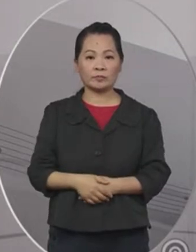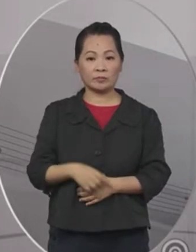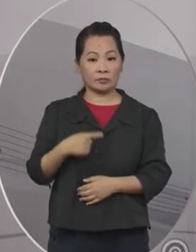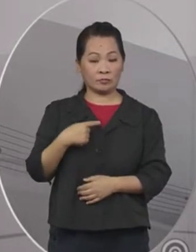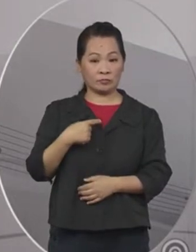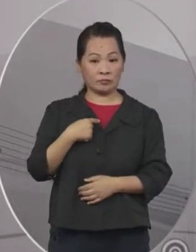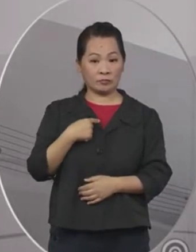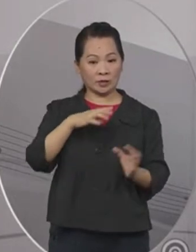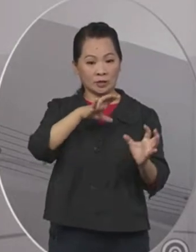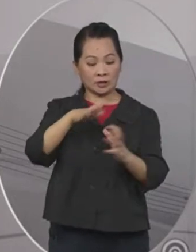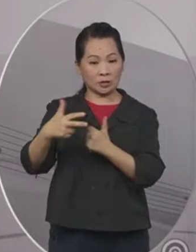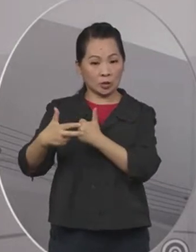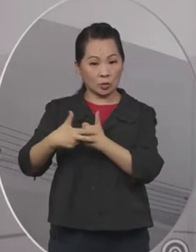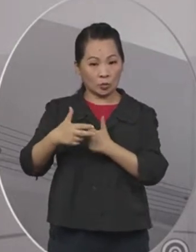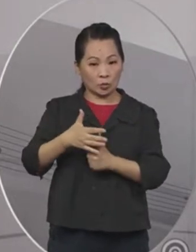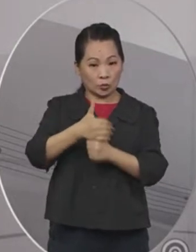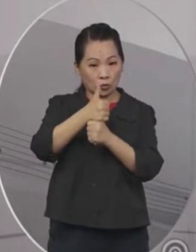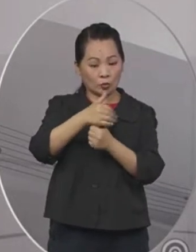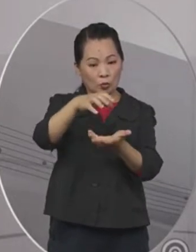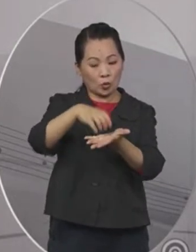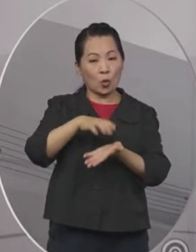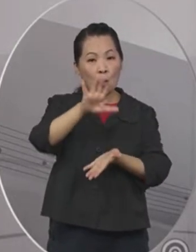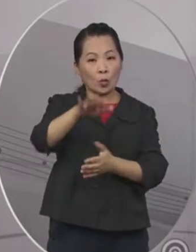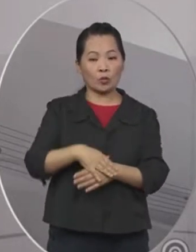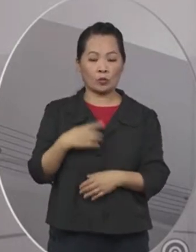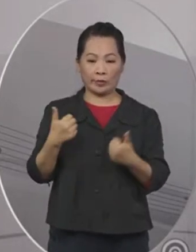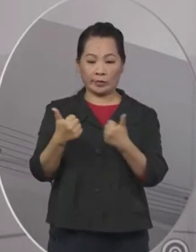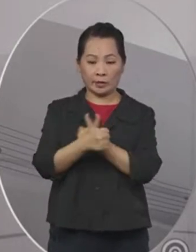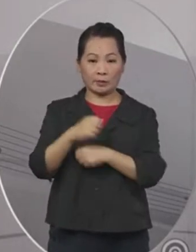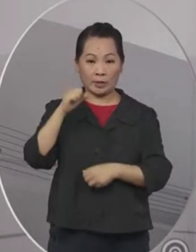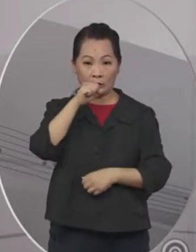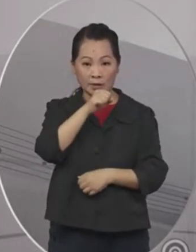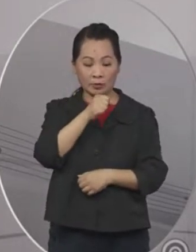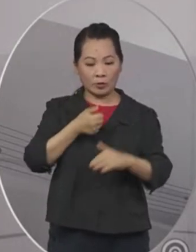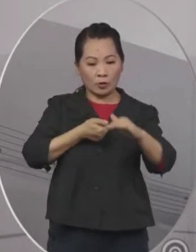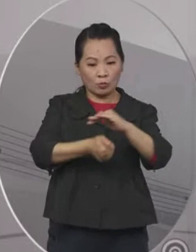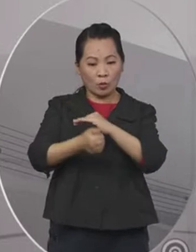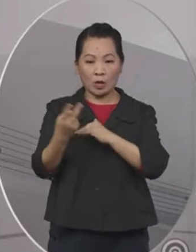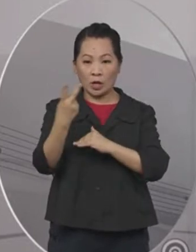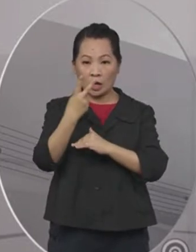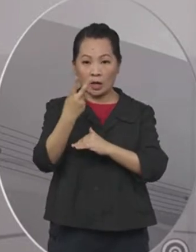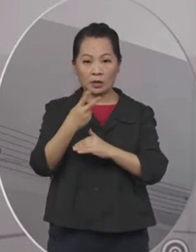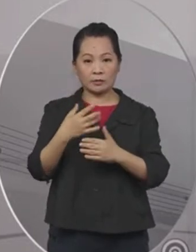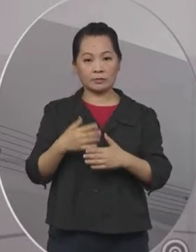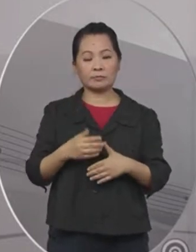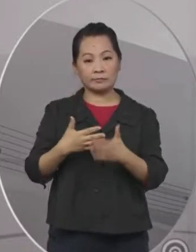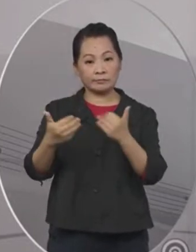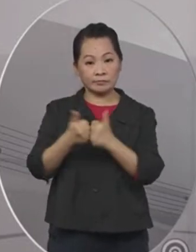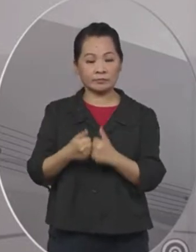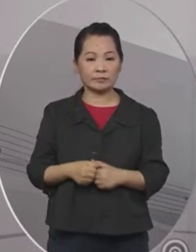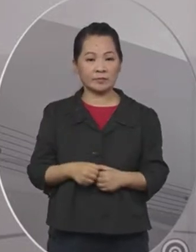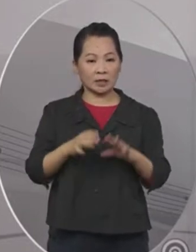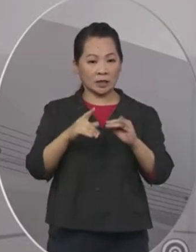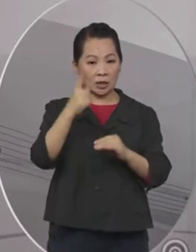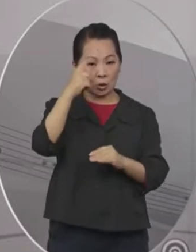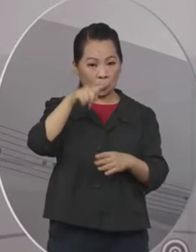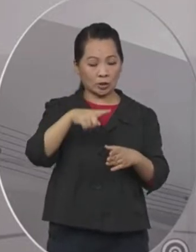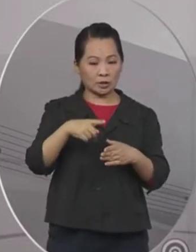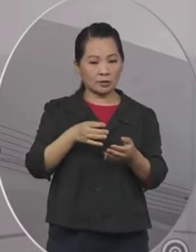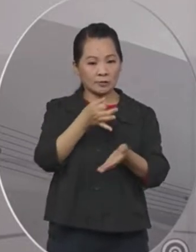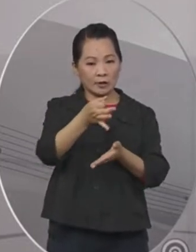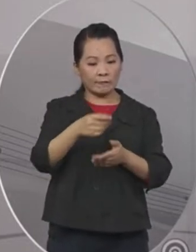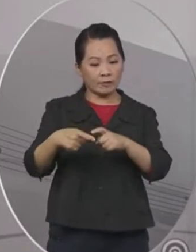领有世界卫生组织证书，我也代表台湾加入两个国际组织：国际尼古丁消费者联